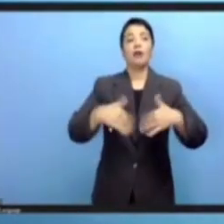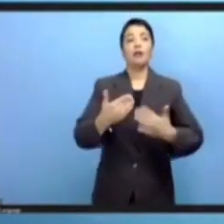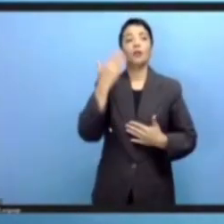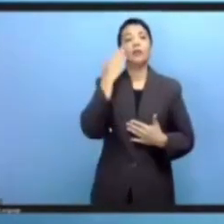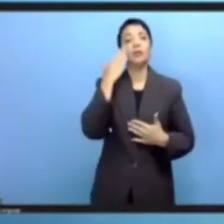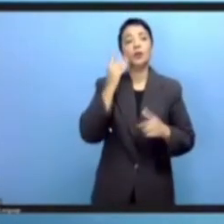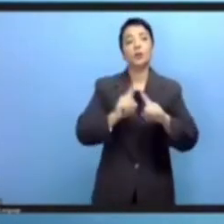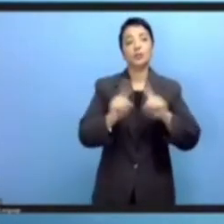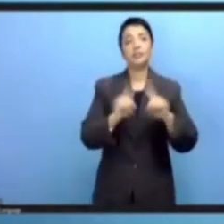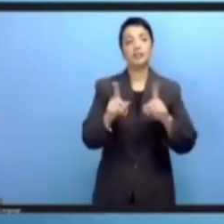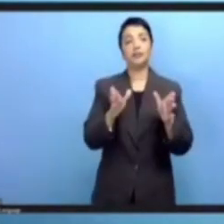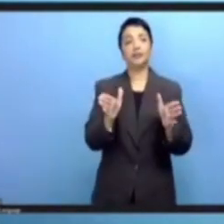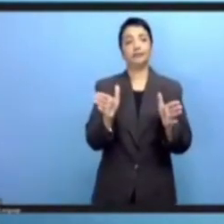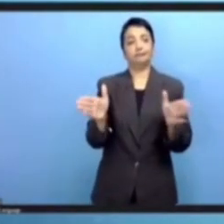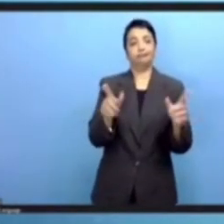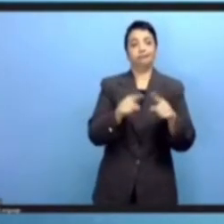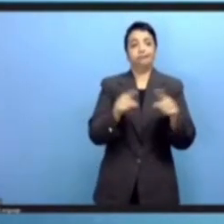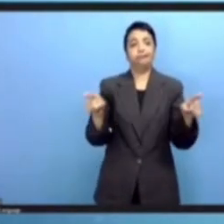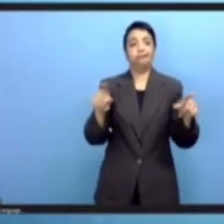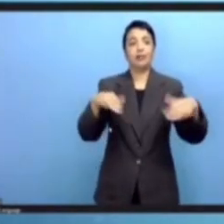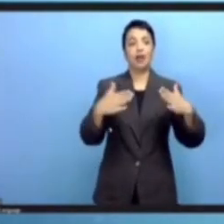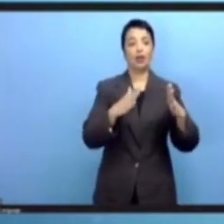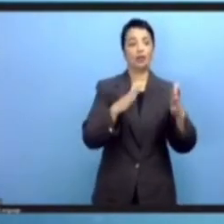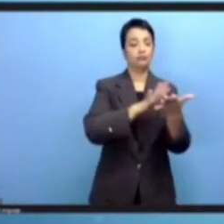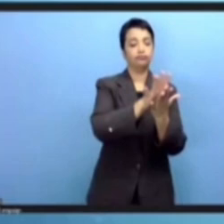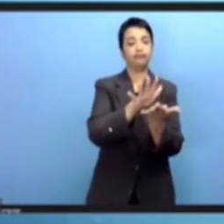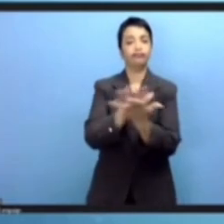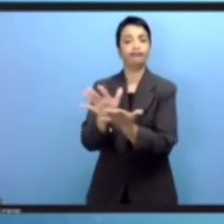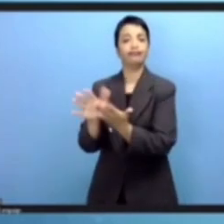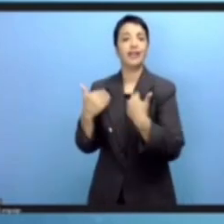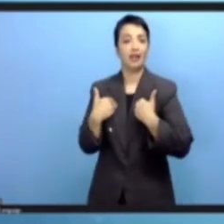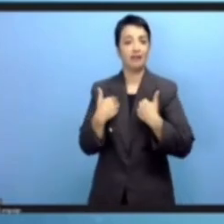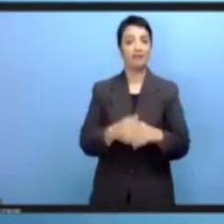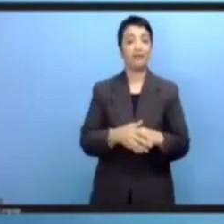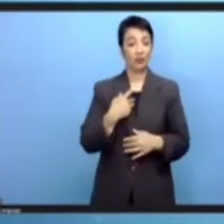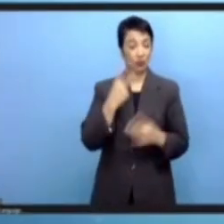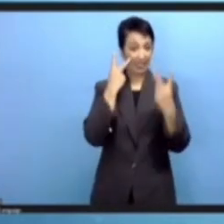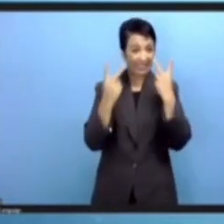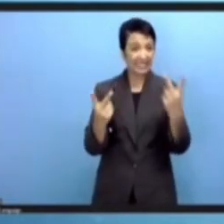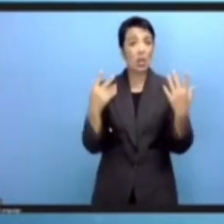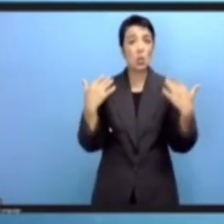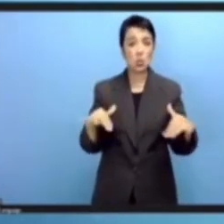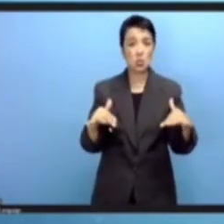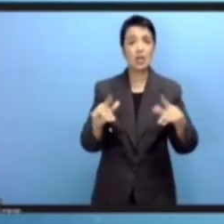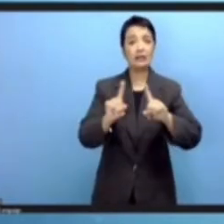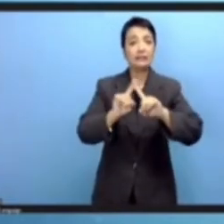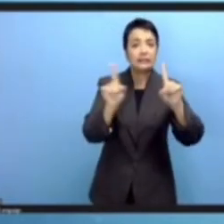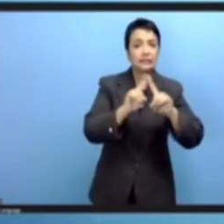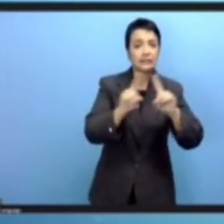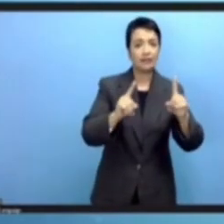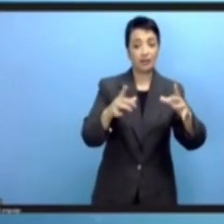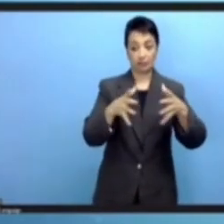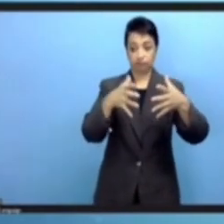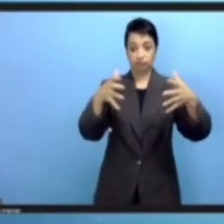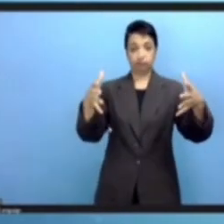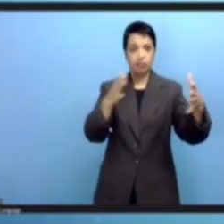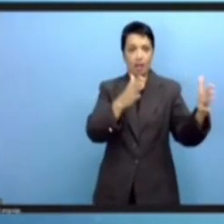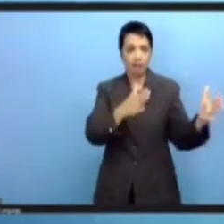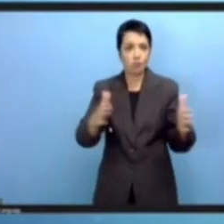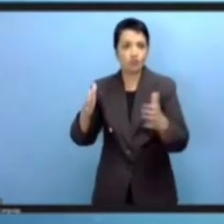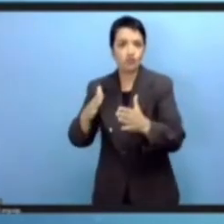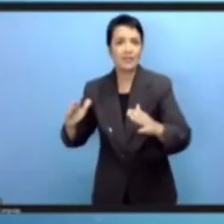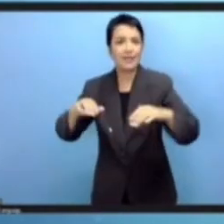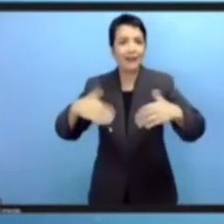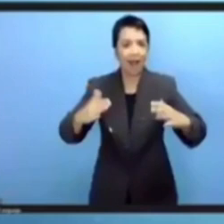crises se traduisent par des récits tout à fait binaires et parfois